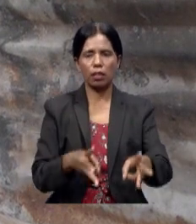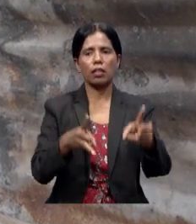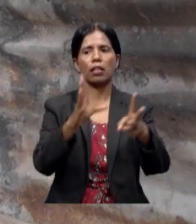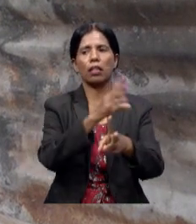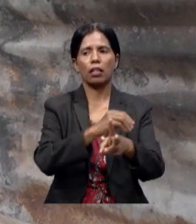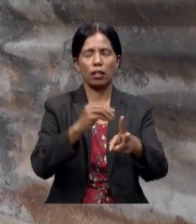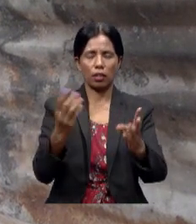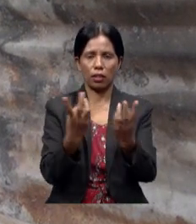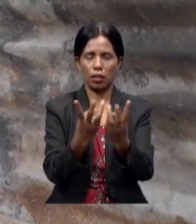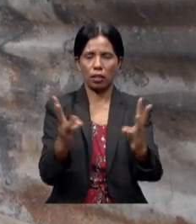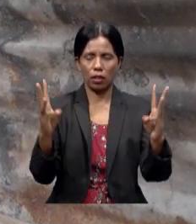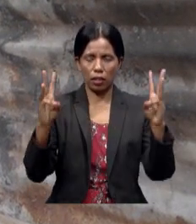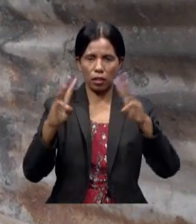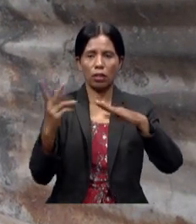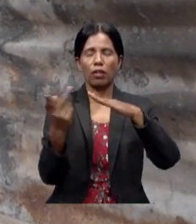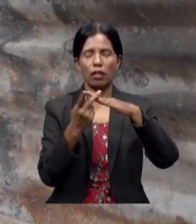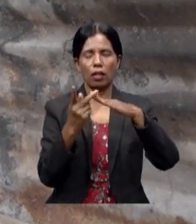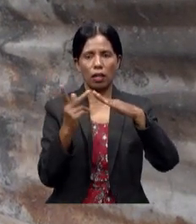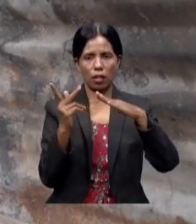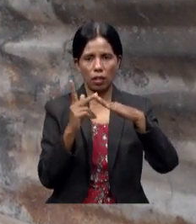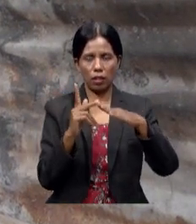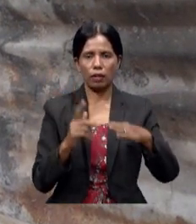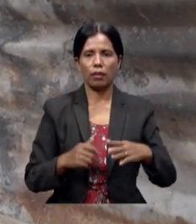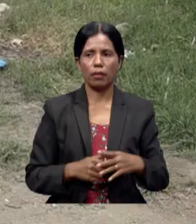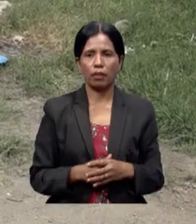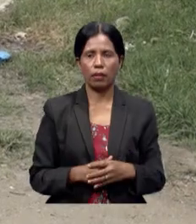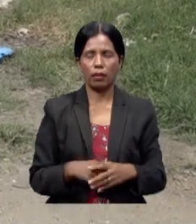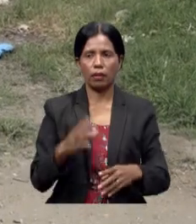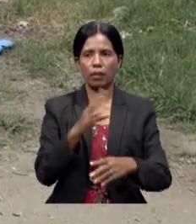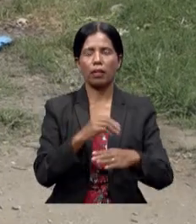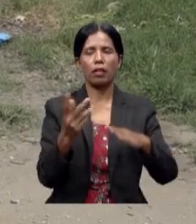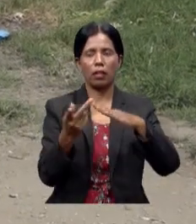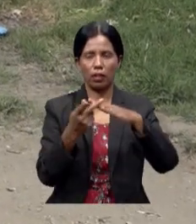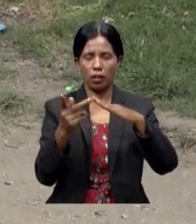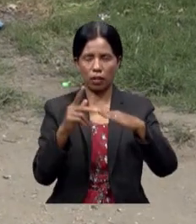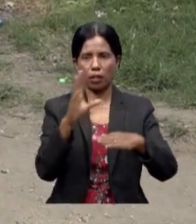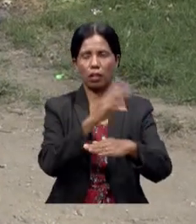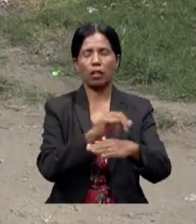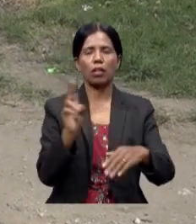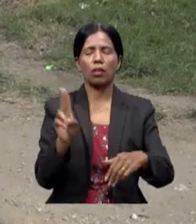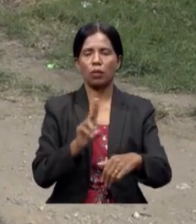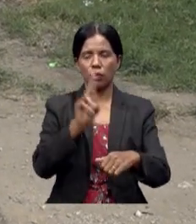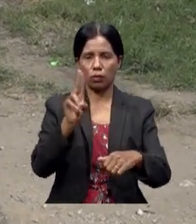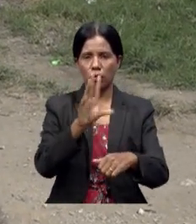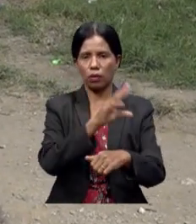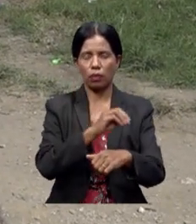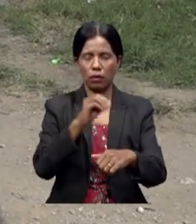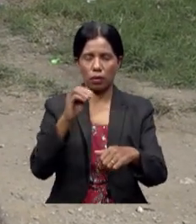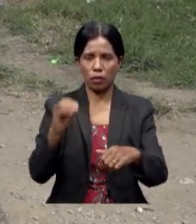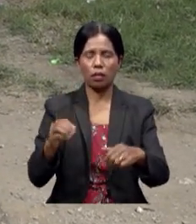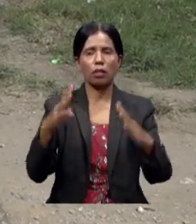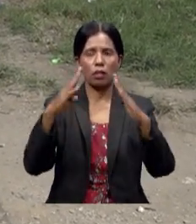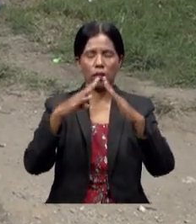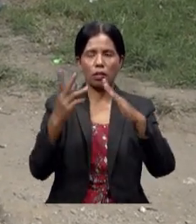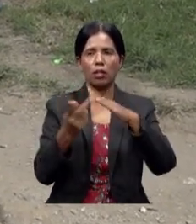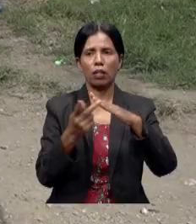nebe didin deit ho kalen. Kalen nebe tia Filomena Pereira usa, hodi didin ni uma nei,